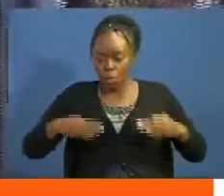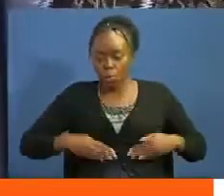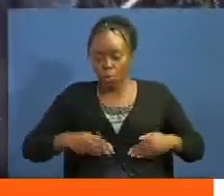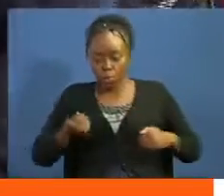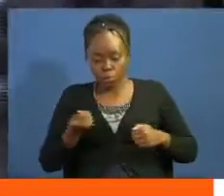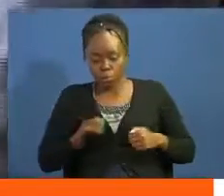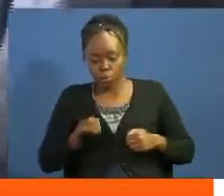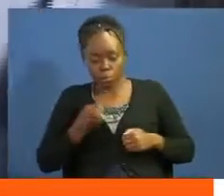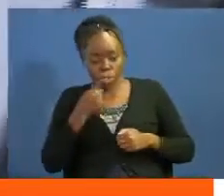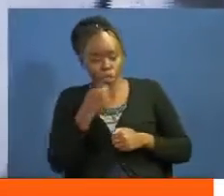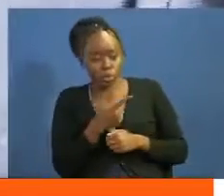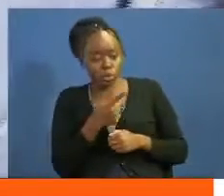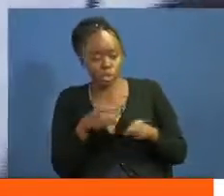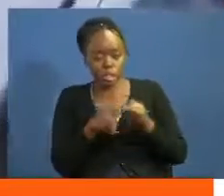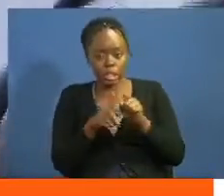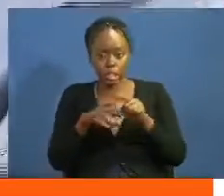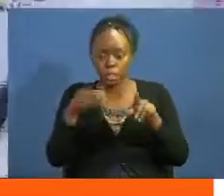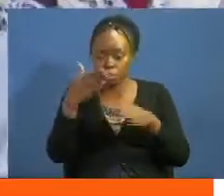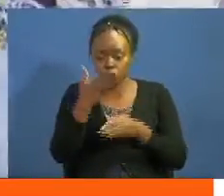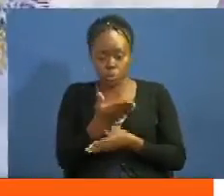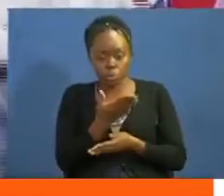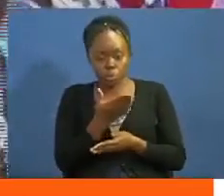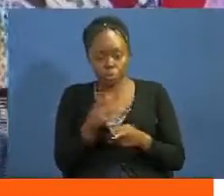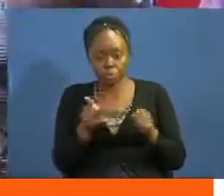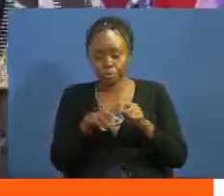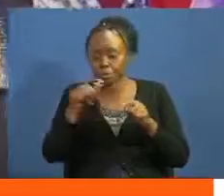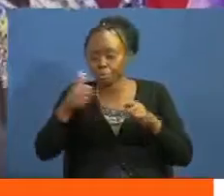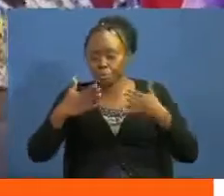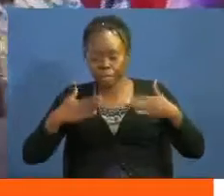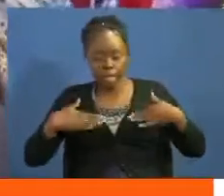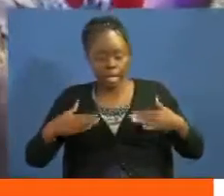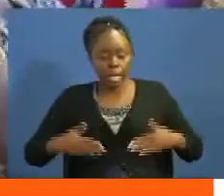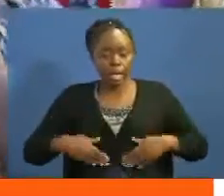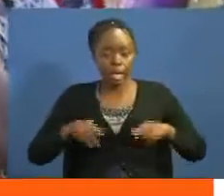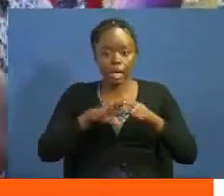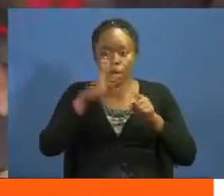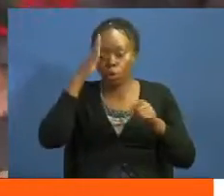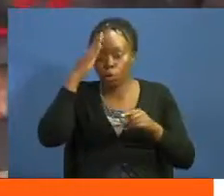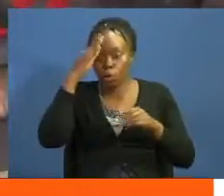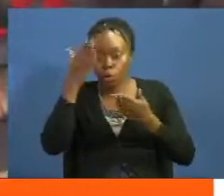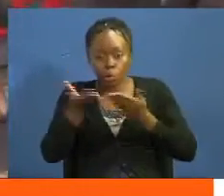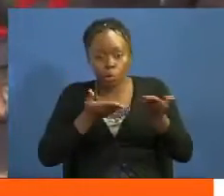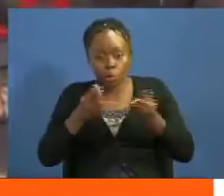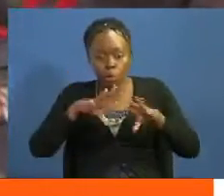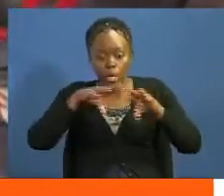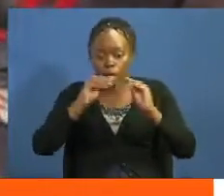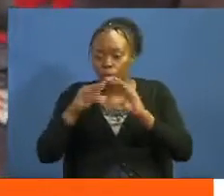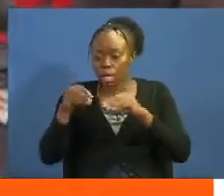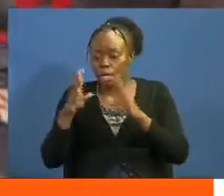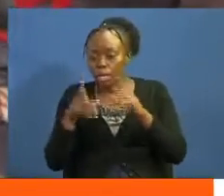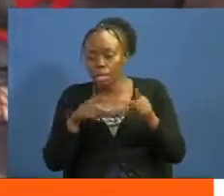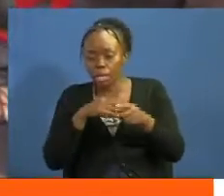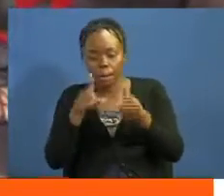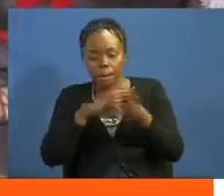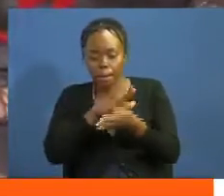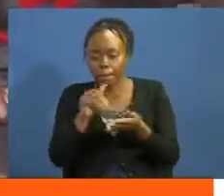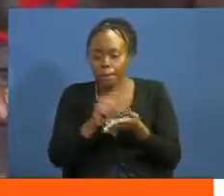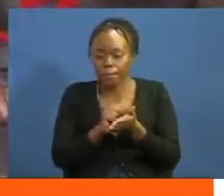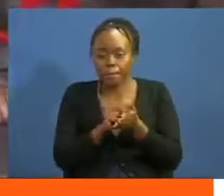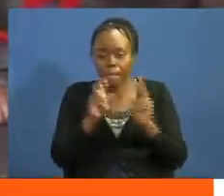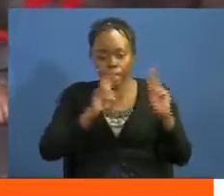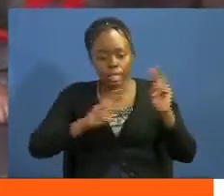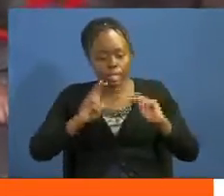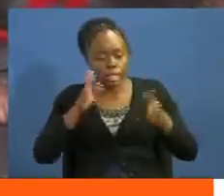asiyejulikana ulipatikana katika eneo hili. Mwili mwingine pia unaosemekana kuwa ni wa mkulima wa eneo hili